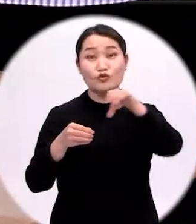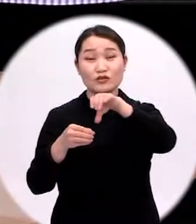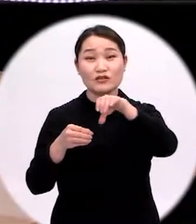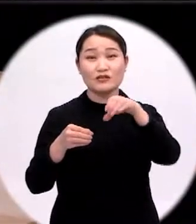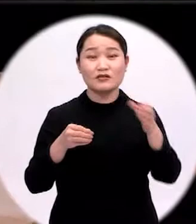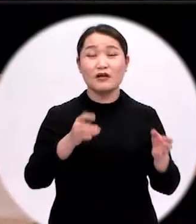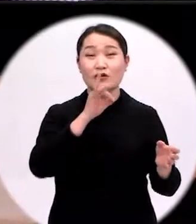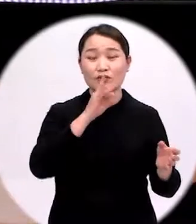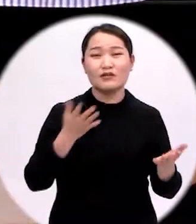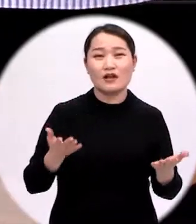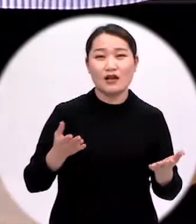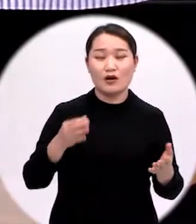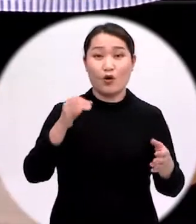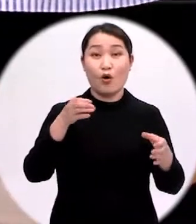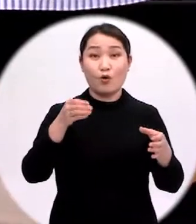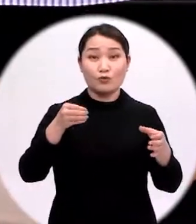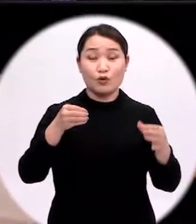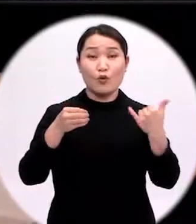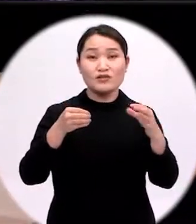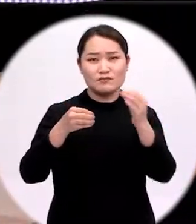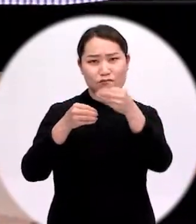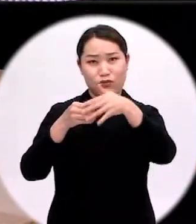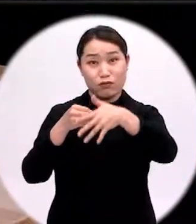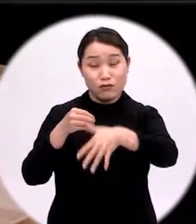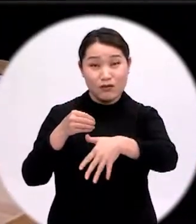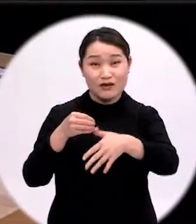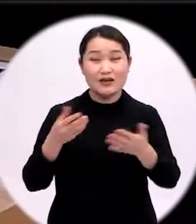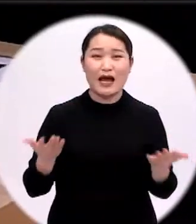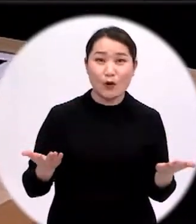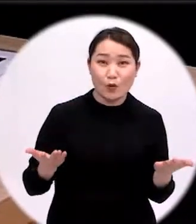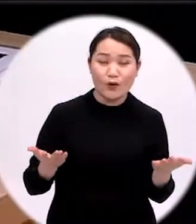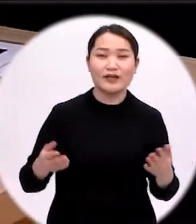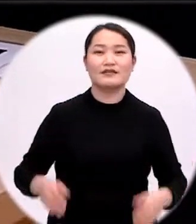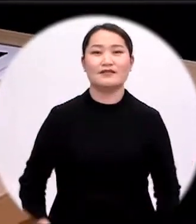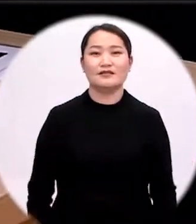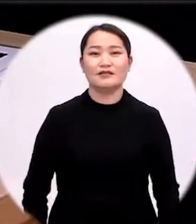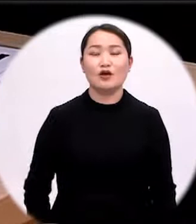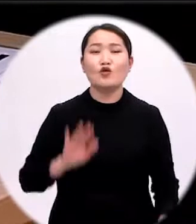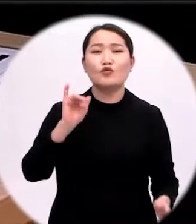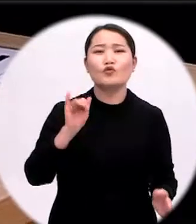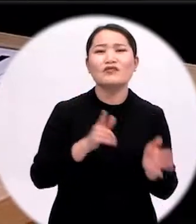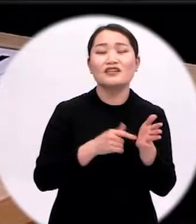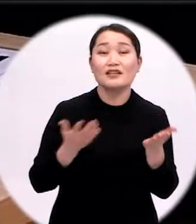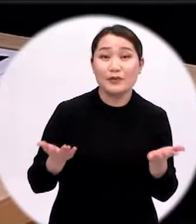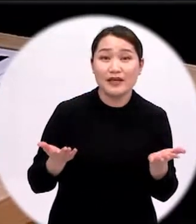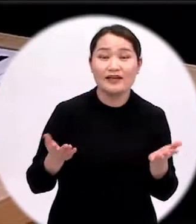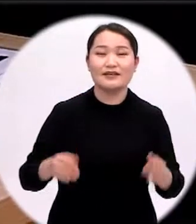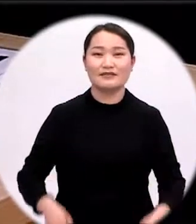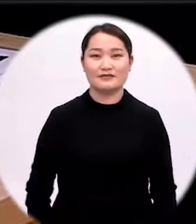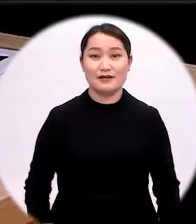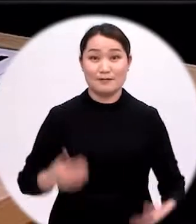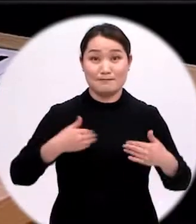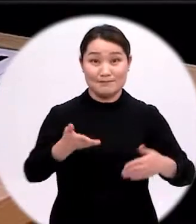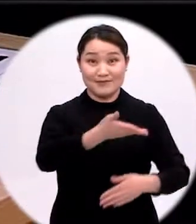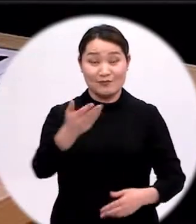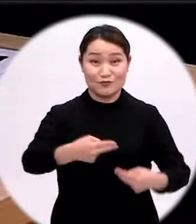гэтэл асгах гээд байх юм. Тэгэхээр хүүхдүүдээ юу хэрэгжүүл асгахгүй хийж чадах вэ? Та нар багштай туслаач.